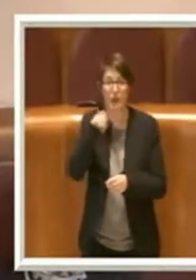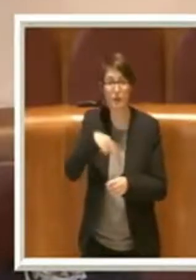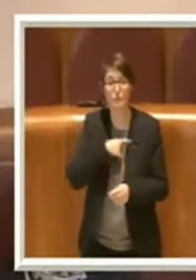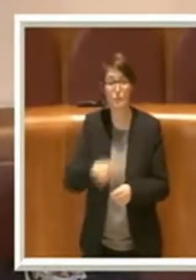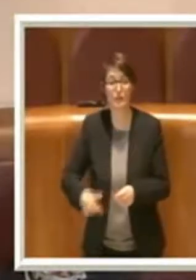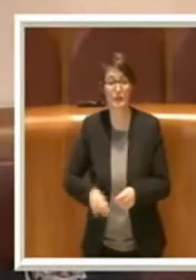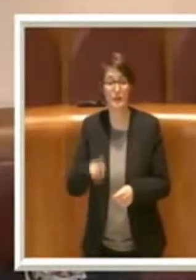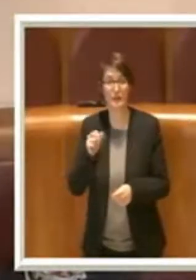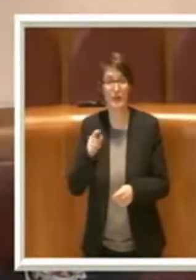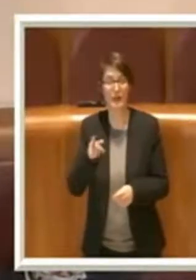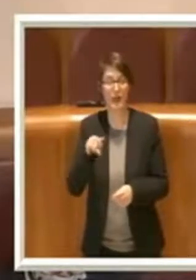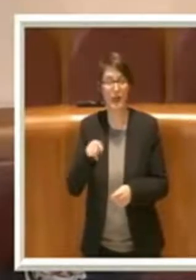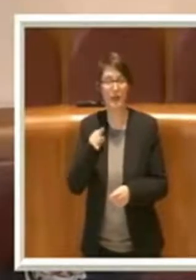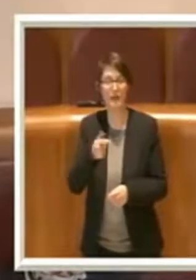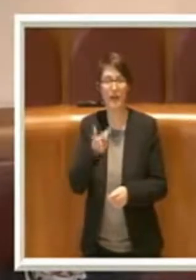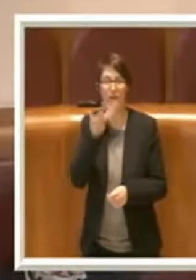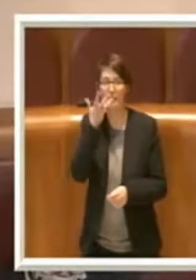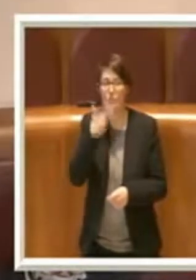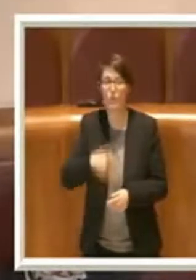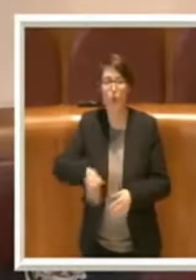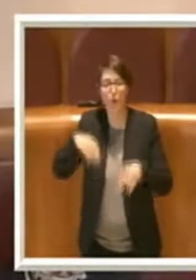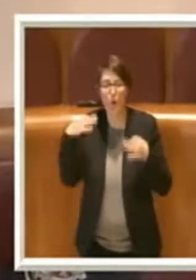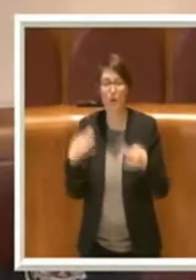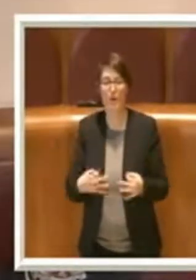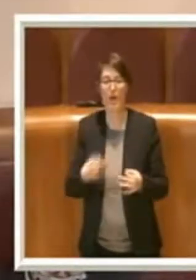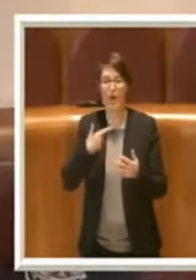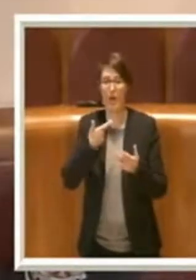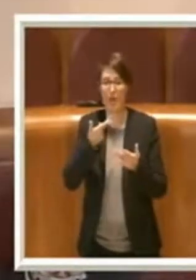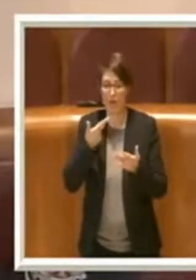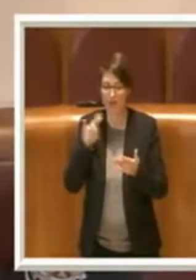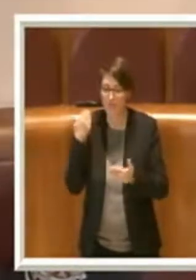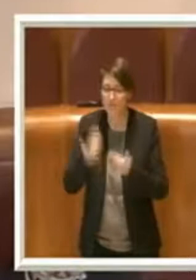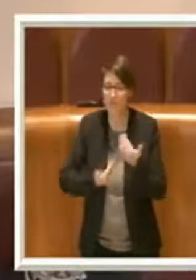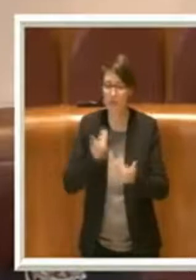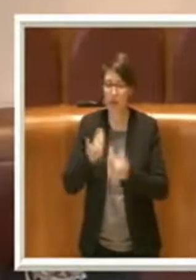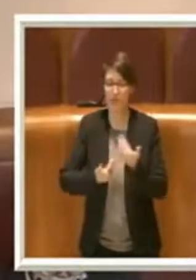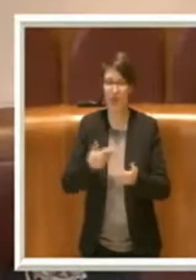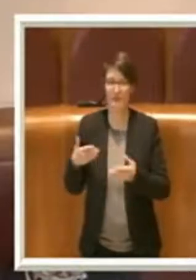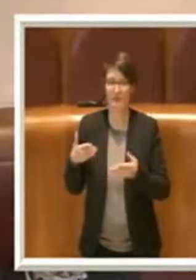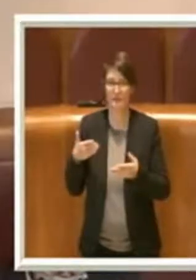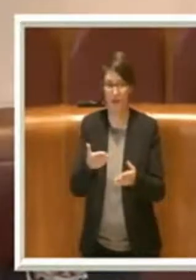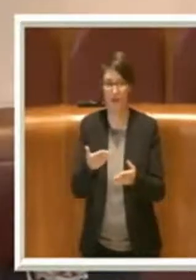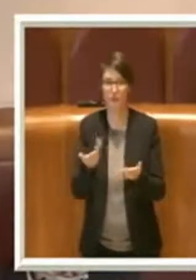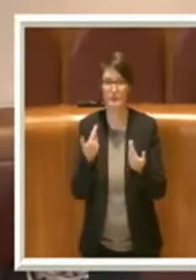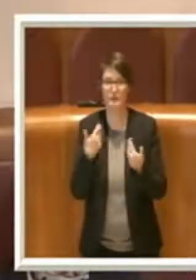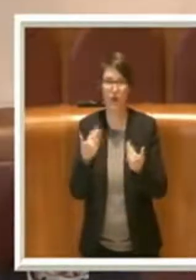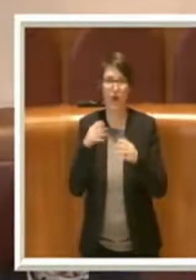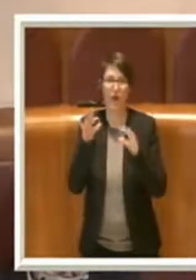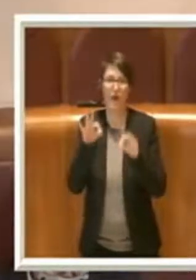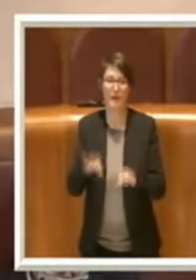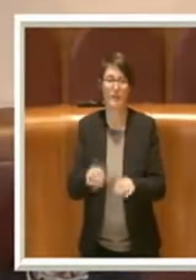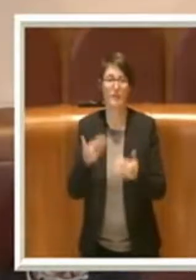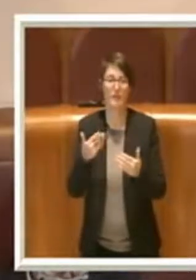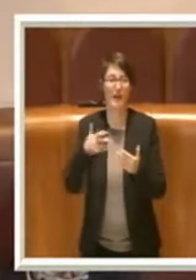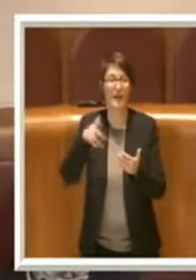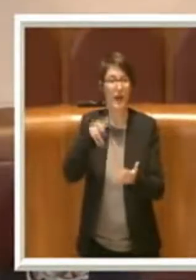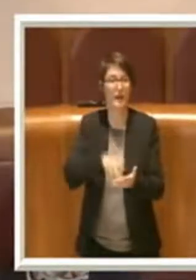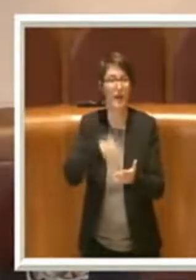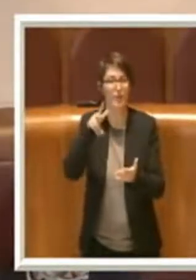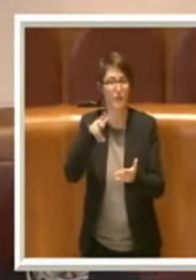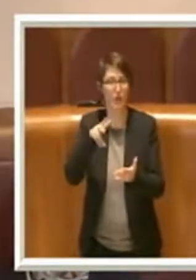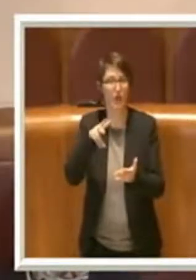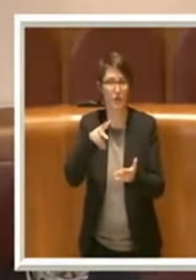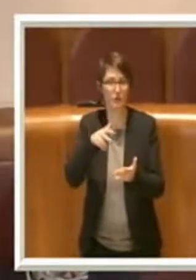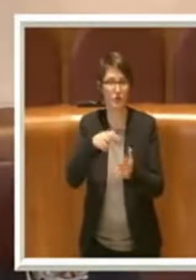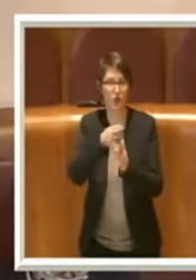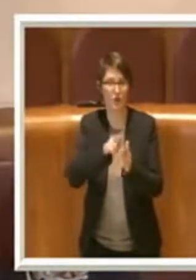la sindaca Raggi, che ha voluto fortemente proseguire sul cammino per arrivare poi all'approvazione definitiva di questo